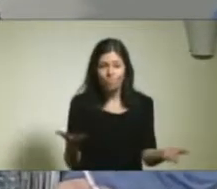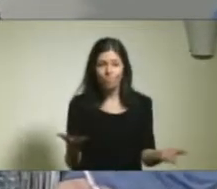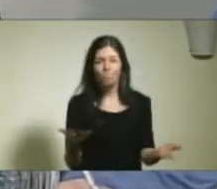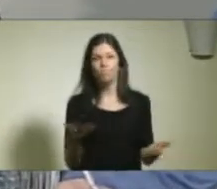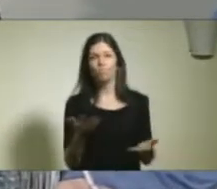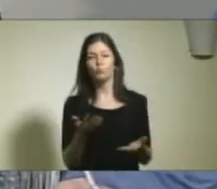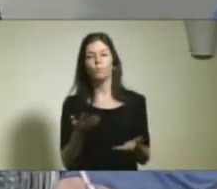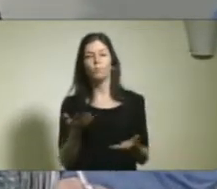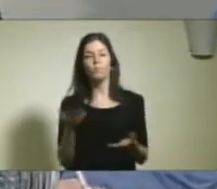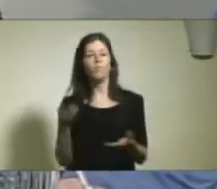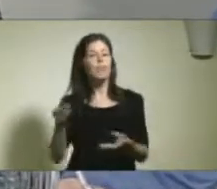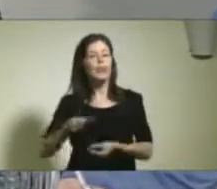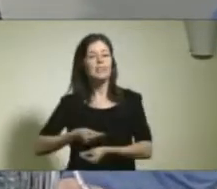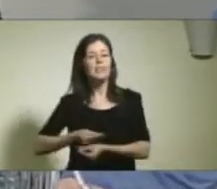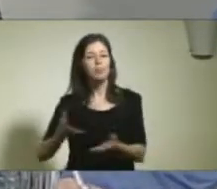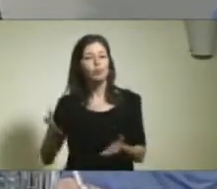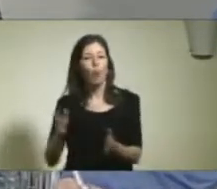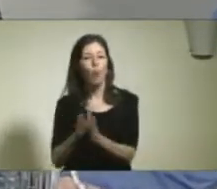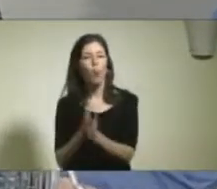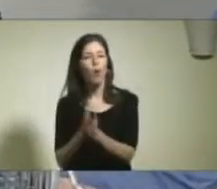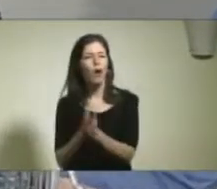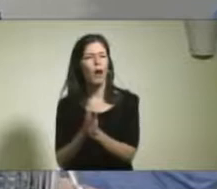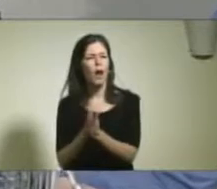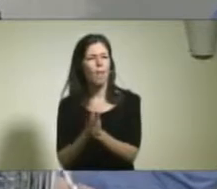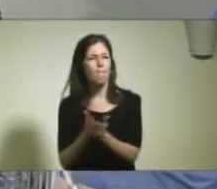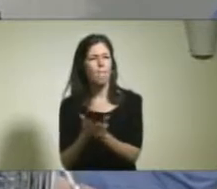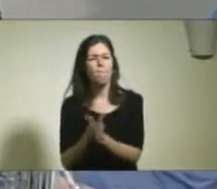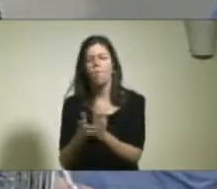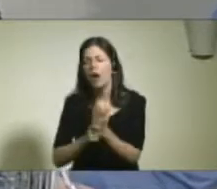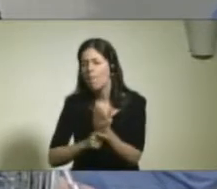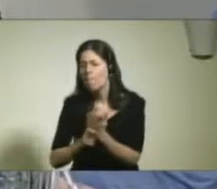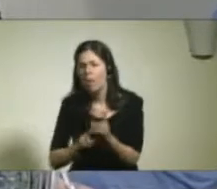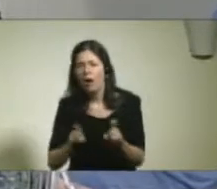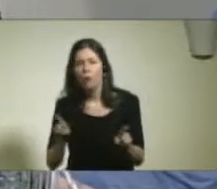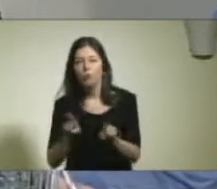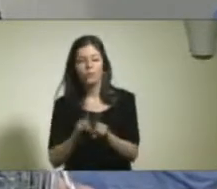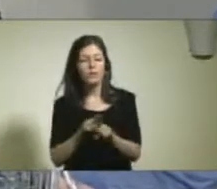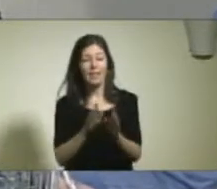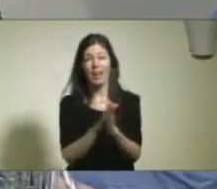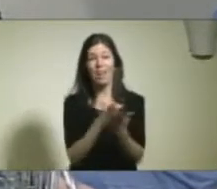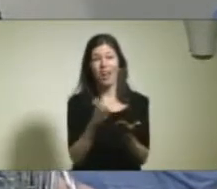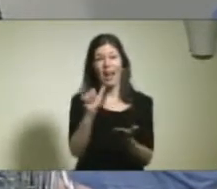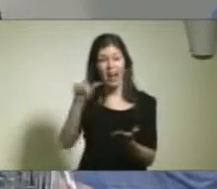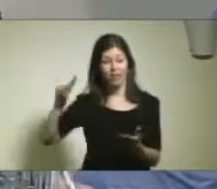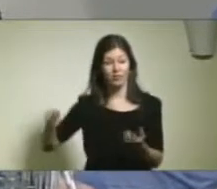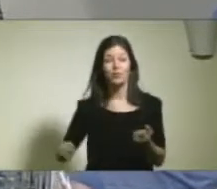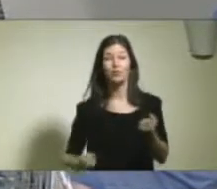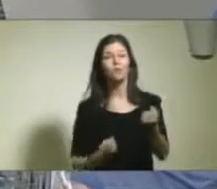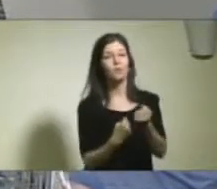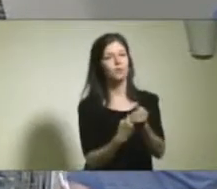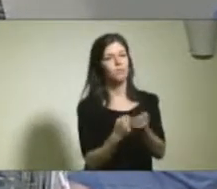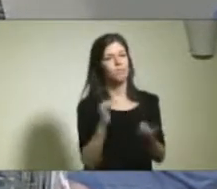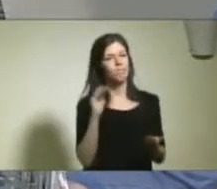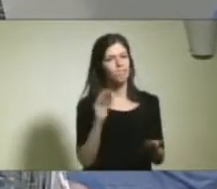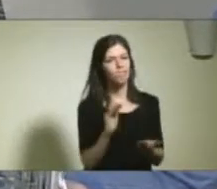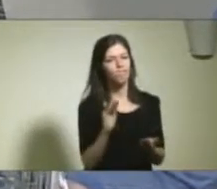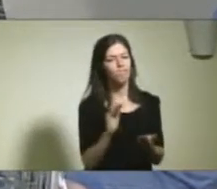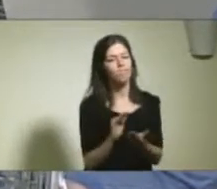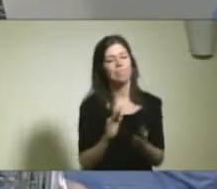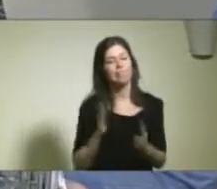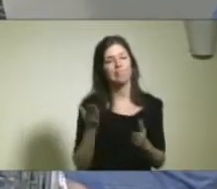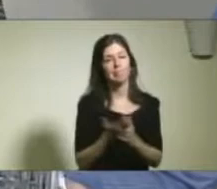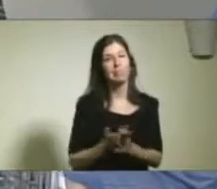de la distribution de la presse, et au niveau du livret A, on va avoir des subventions en baisse qui vont nous perturber